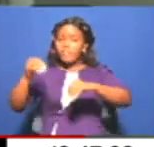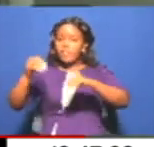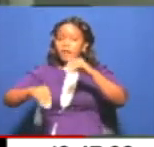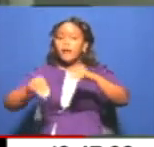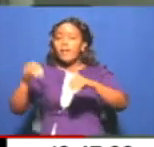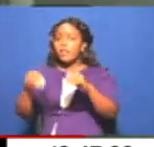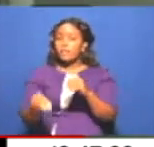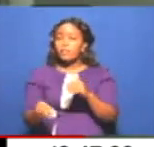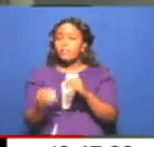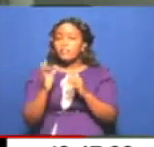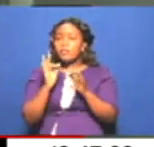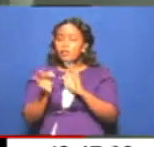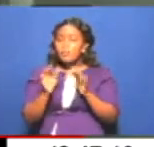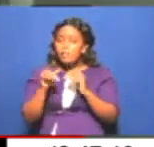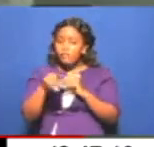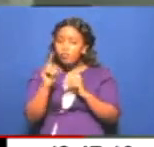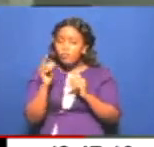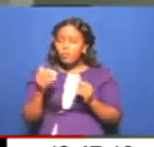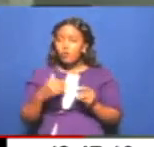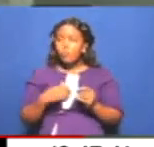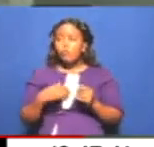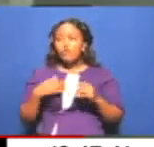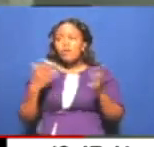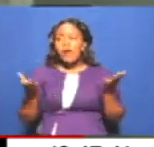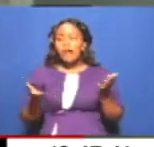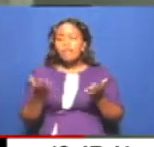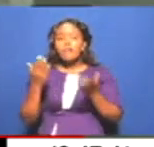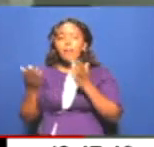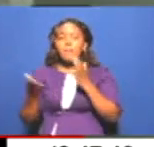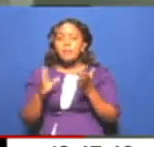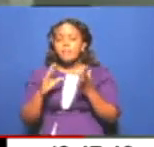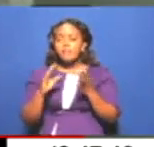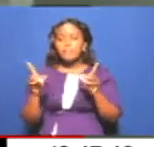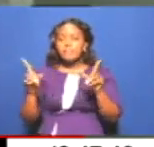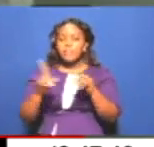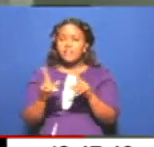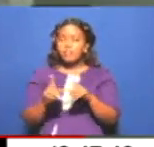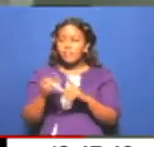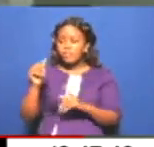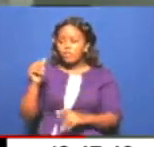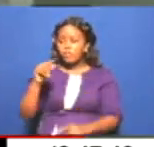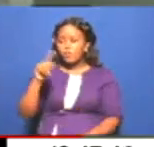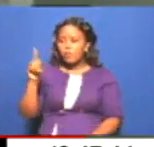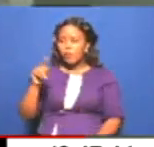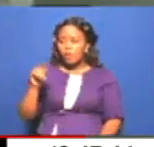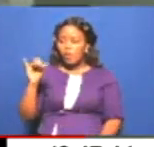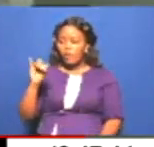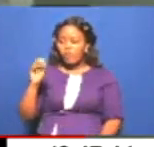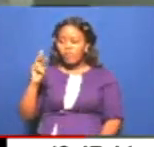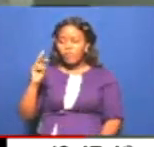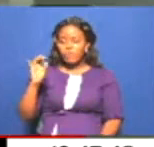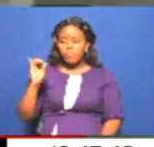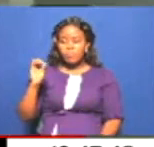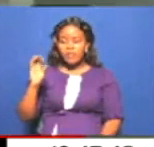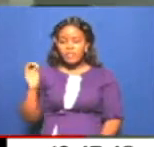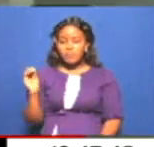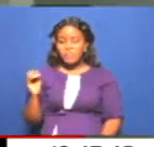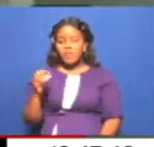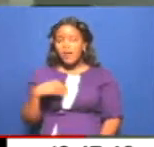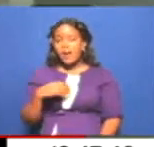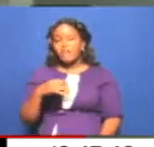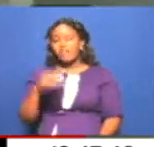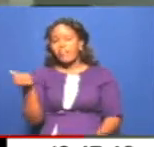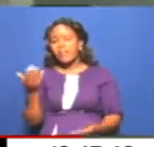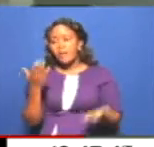akona tikiti ya chama cha Azimio, basi kuna wengine basi pengine watu wa Waipa wako pale katika